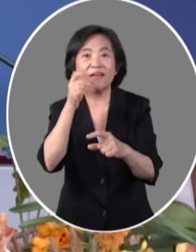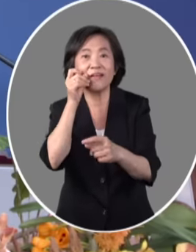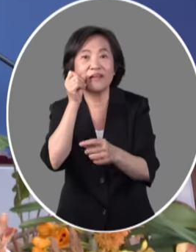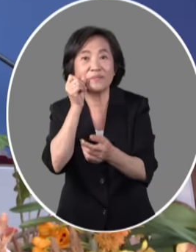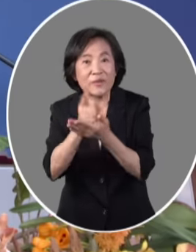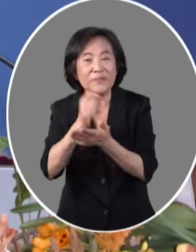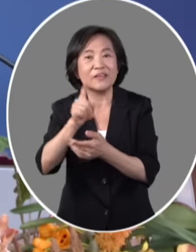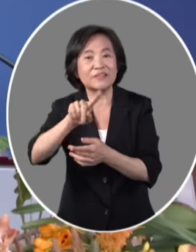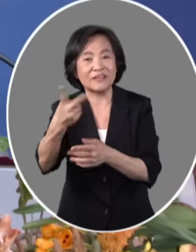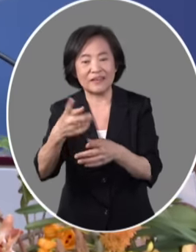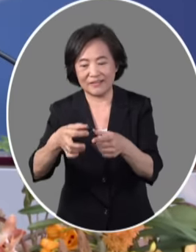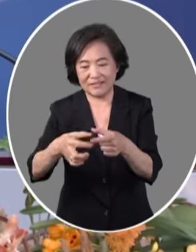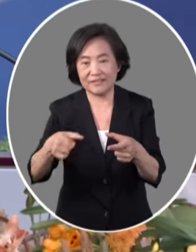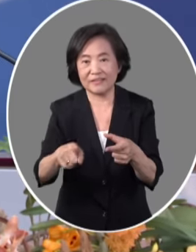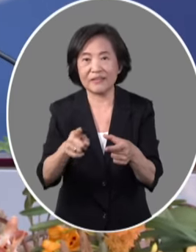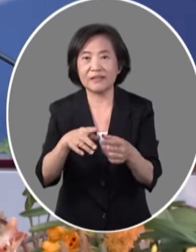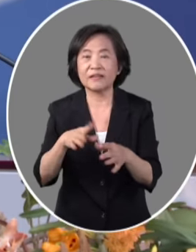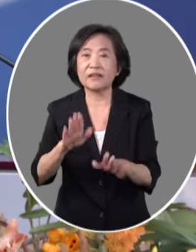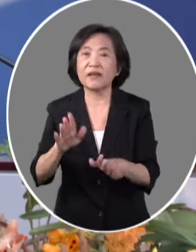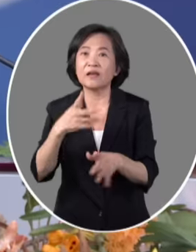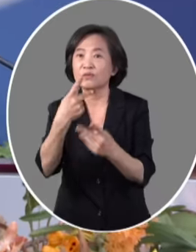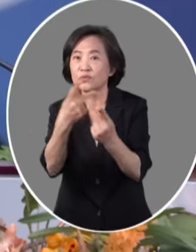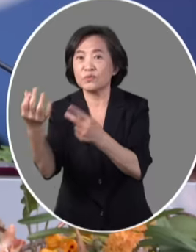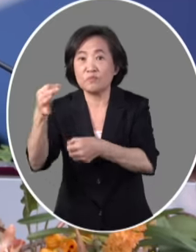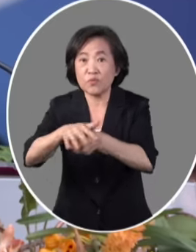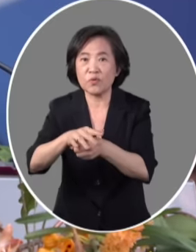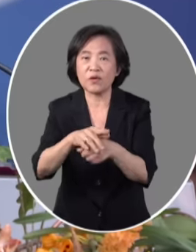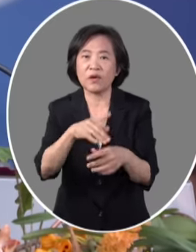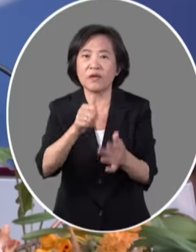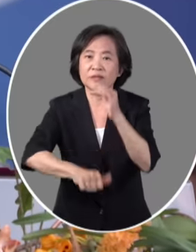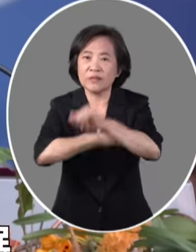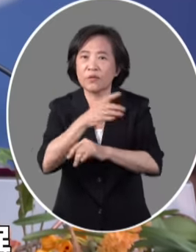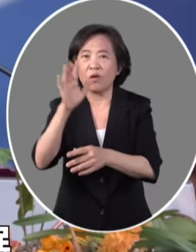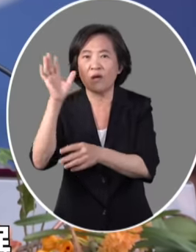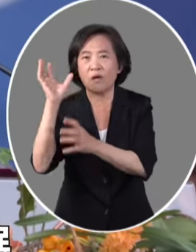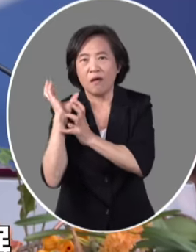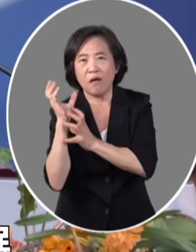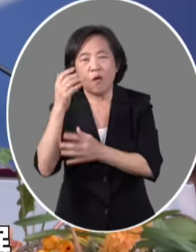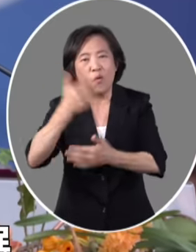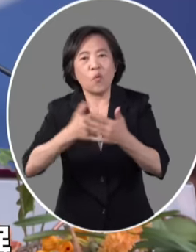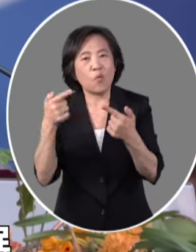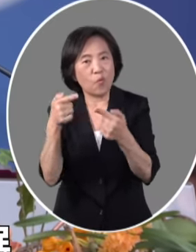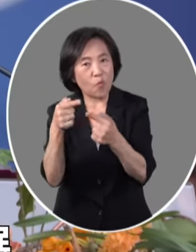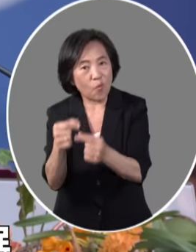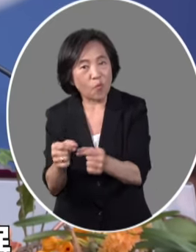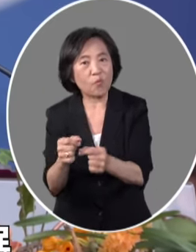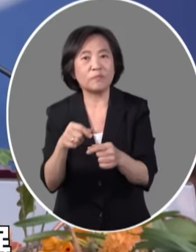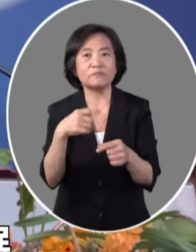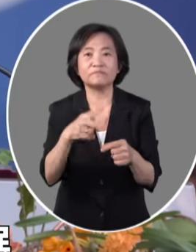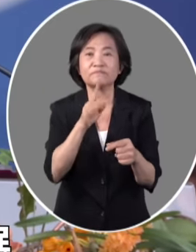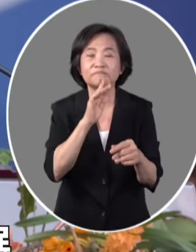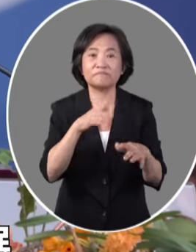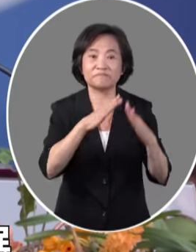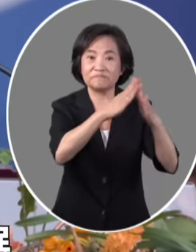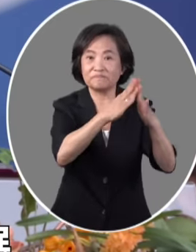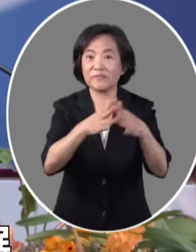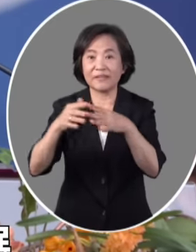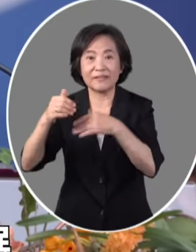补贴等措施，协助大家减轻生活负担。我们更加强平衡城乡发